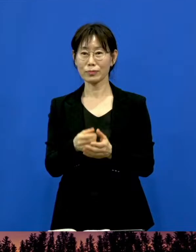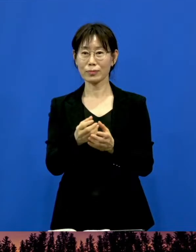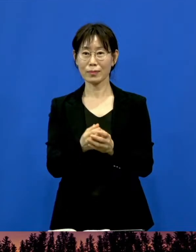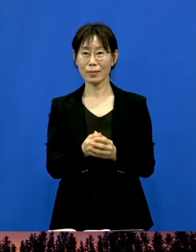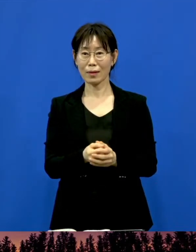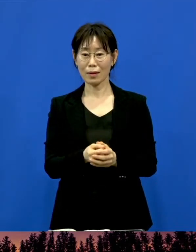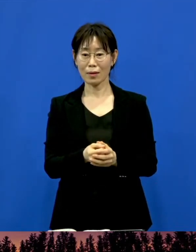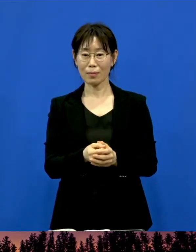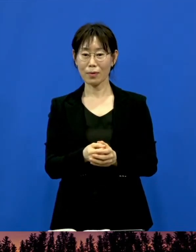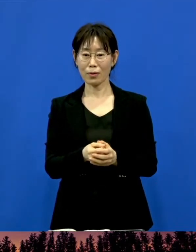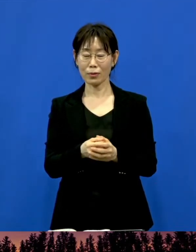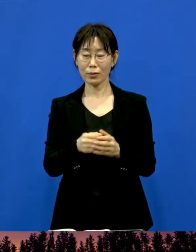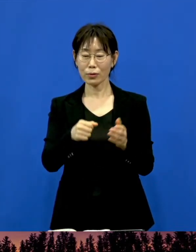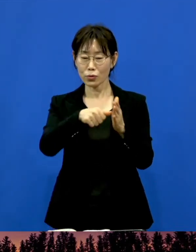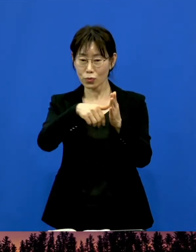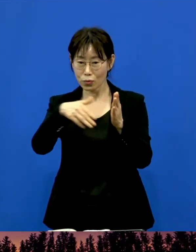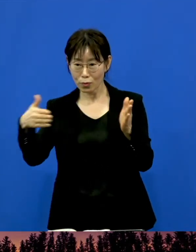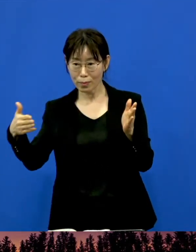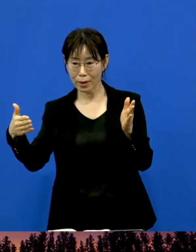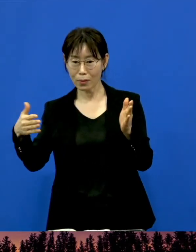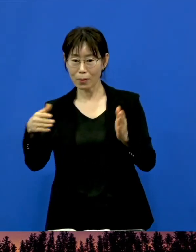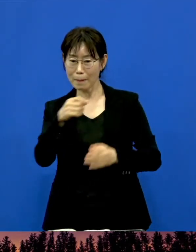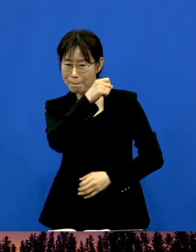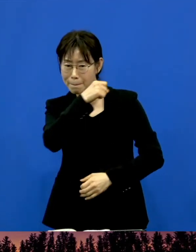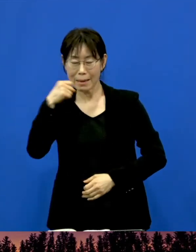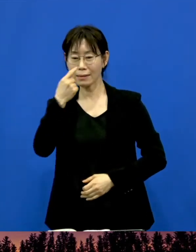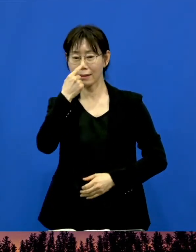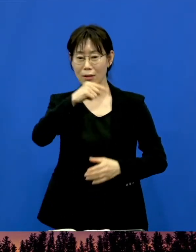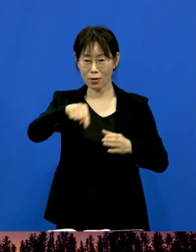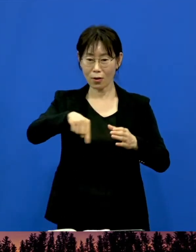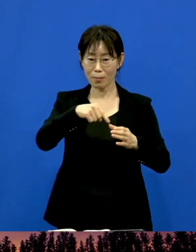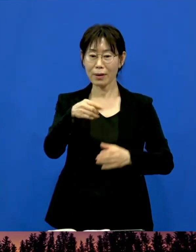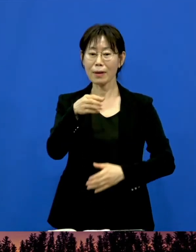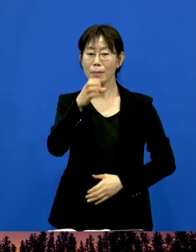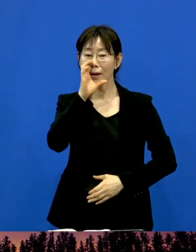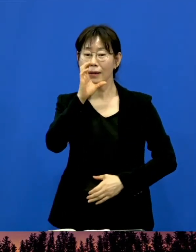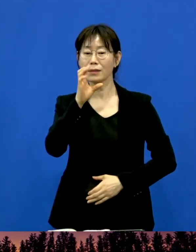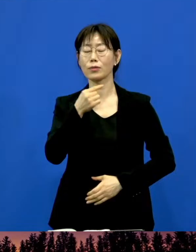자기가 좋아하는 커피를 마셔야 되는 그 욕구예요. 그것도. 그죠? 욕구예요.